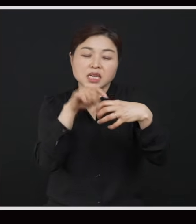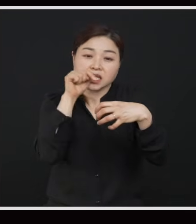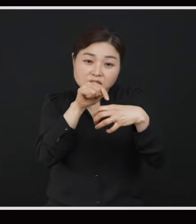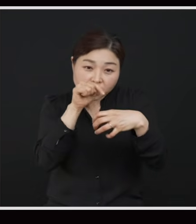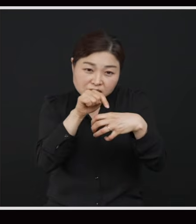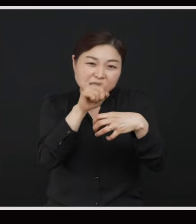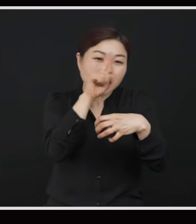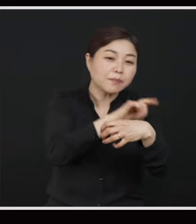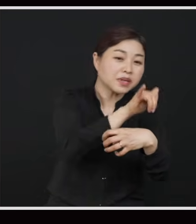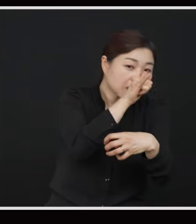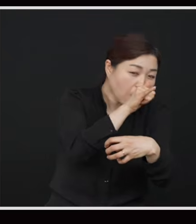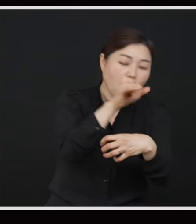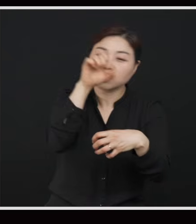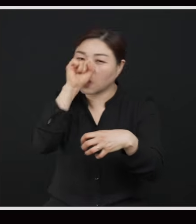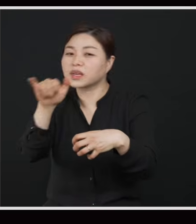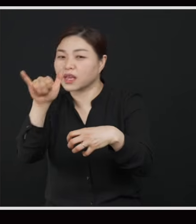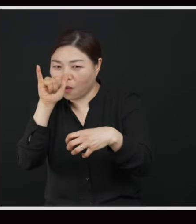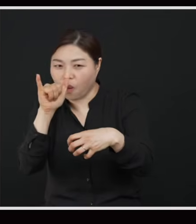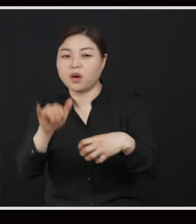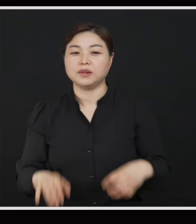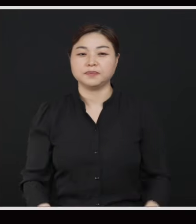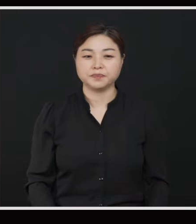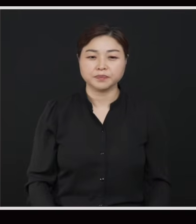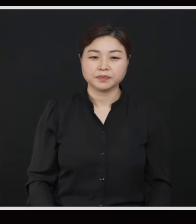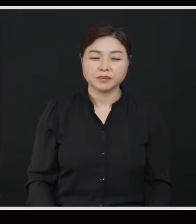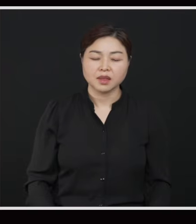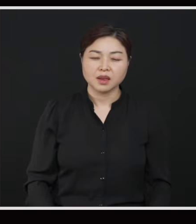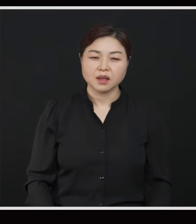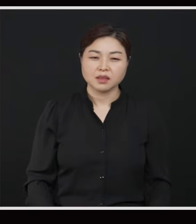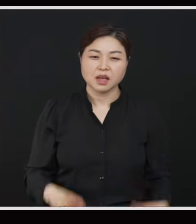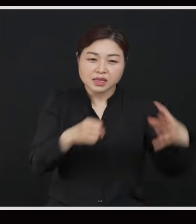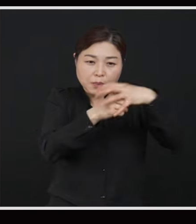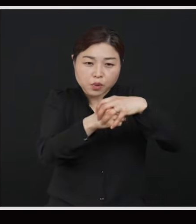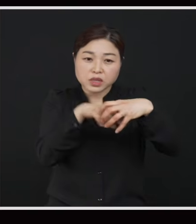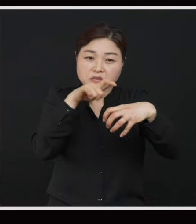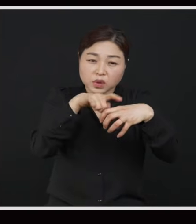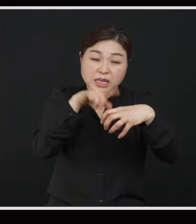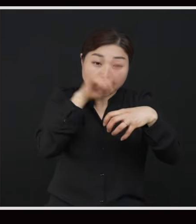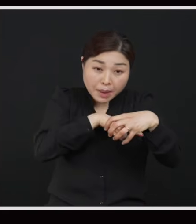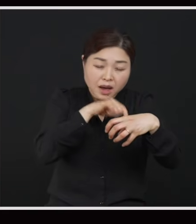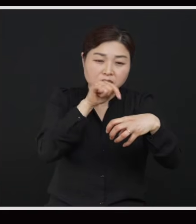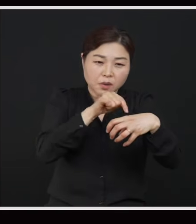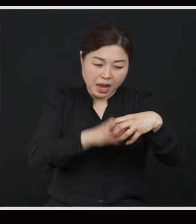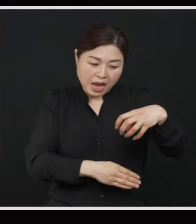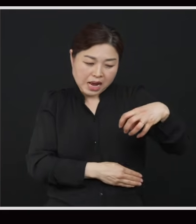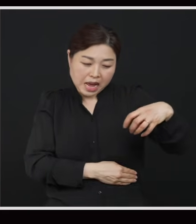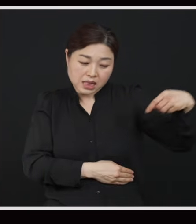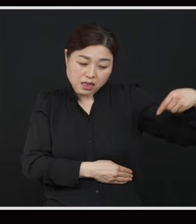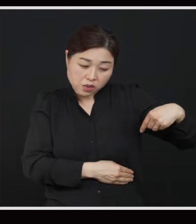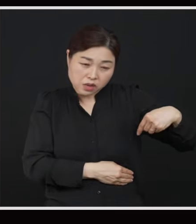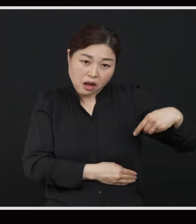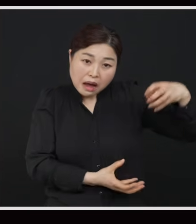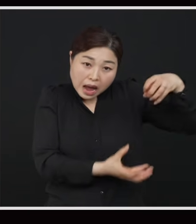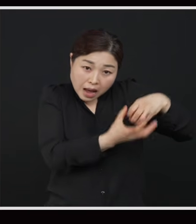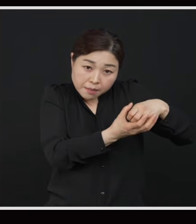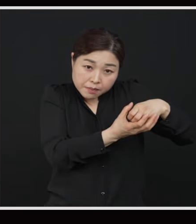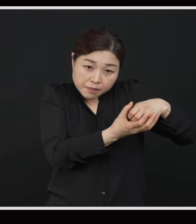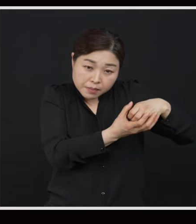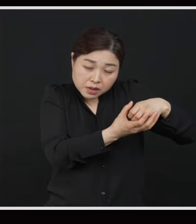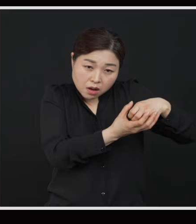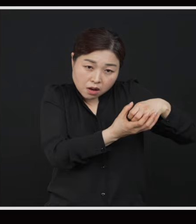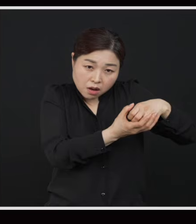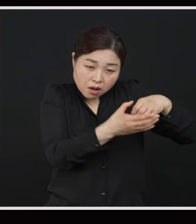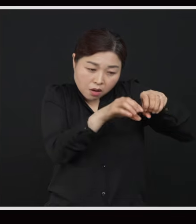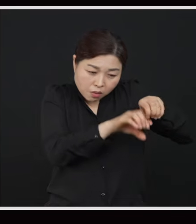있고 나쁜 게 있다는 거예요. 근데 나쁜 거는 우리가 흔히 혈관 문제를 일으키는 거는 간에서 합성이